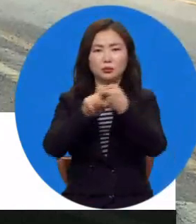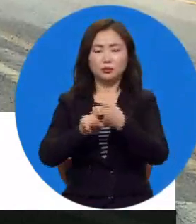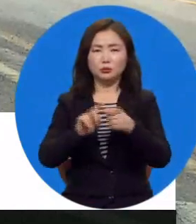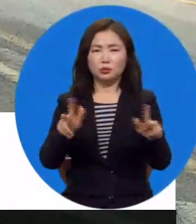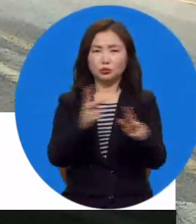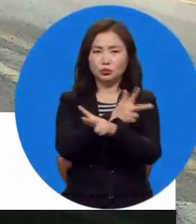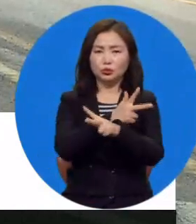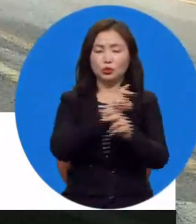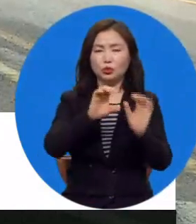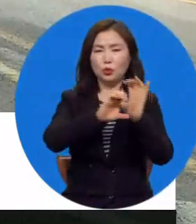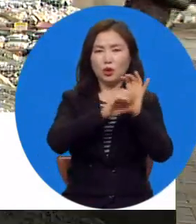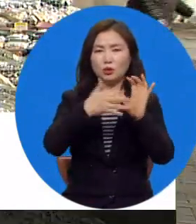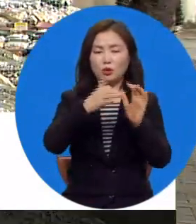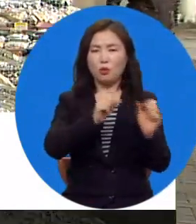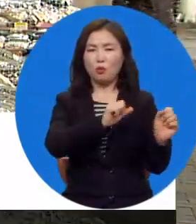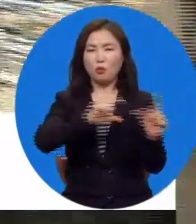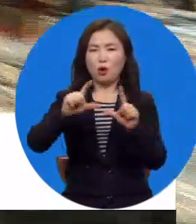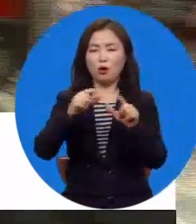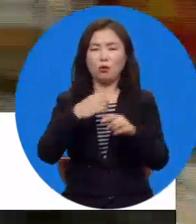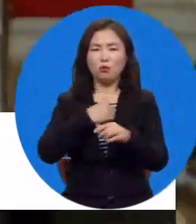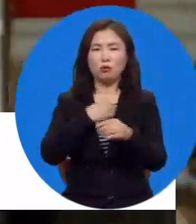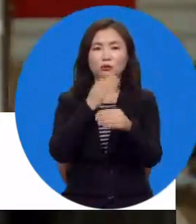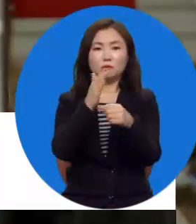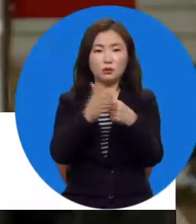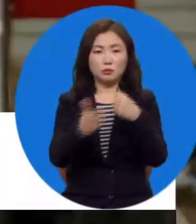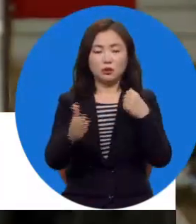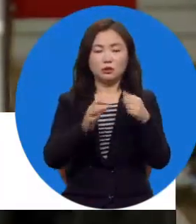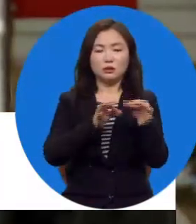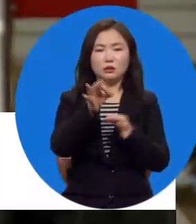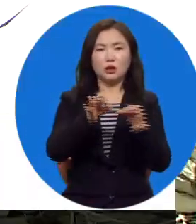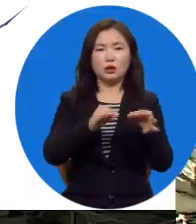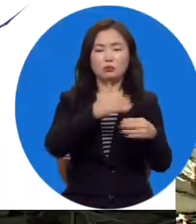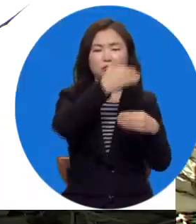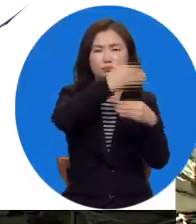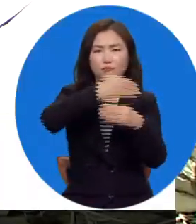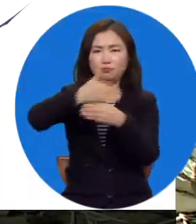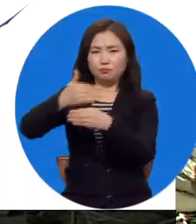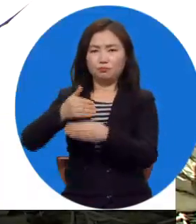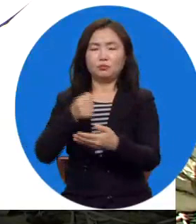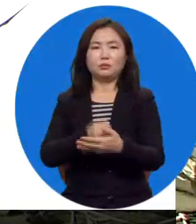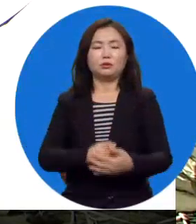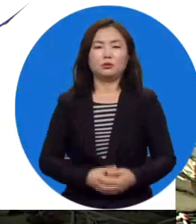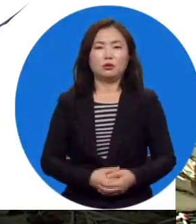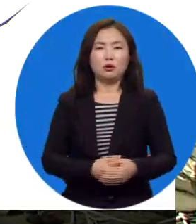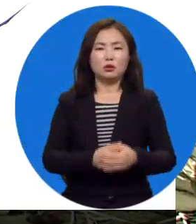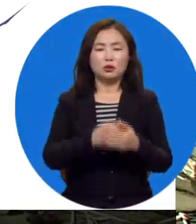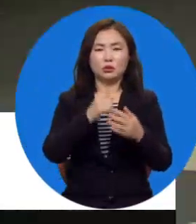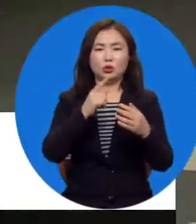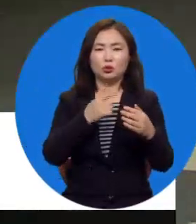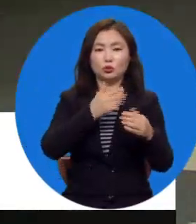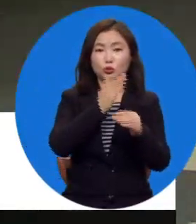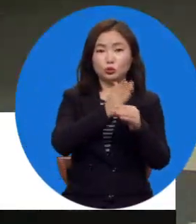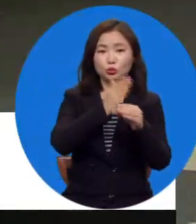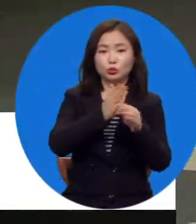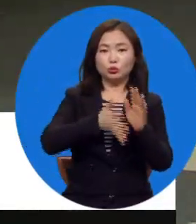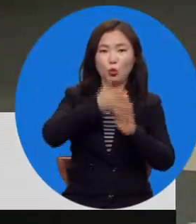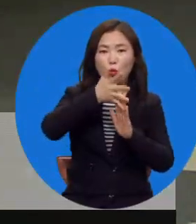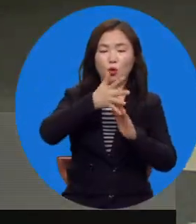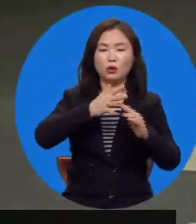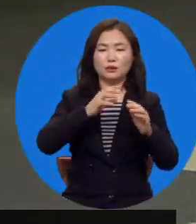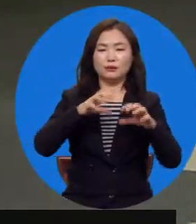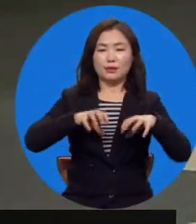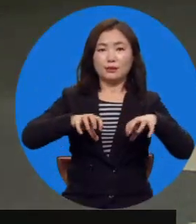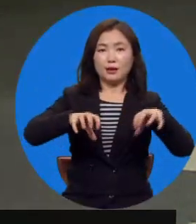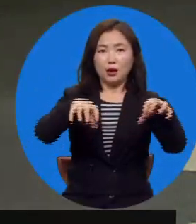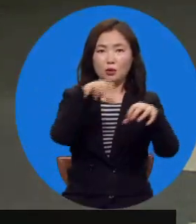이번주 가 코로나 7 확산에 고비 라보고 시장 전체 문을 닫기 로 했습니다 중구 동성로 를 비롯한 3.1